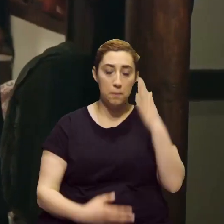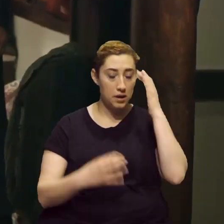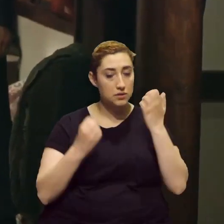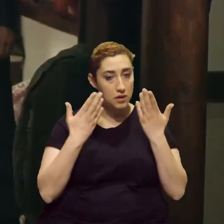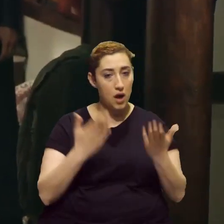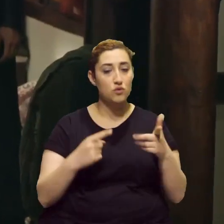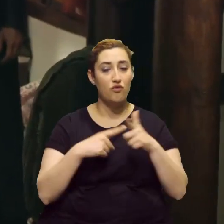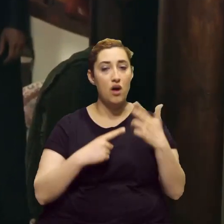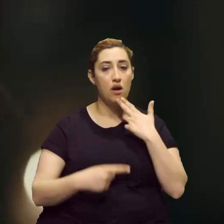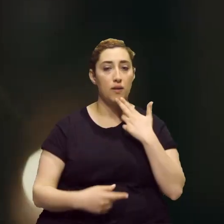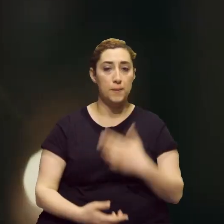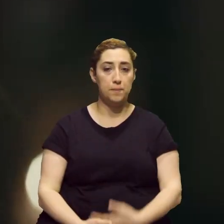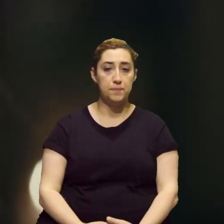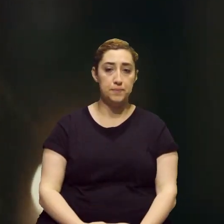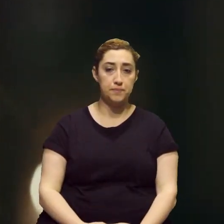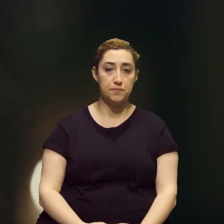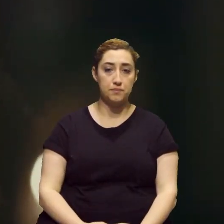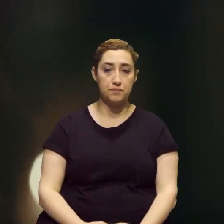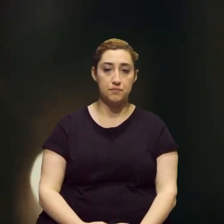Başınız sağ olsun Farah Hanım.